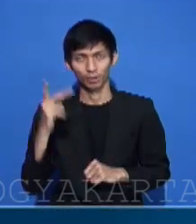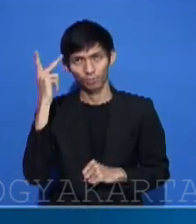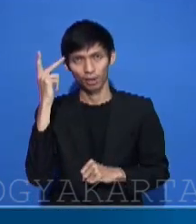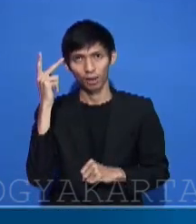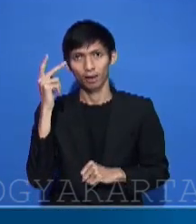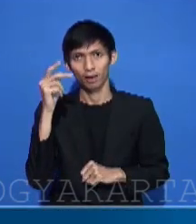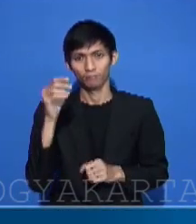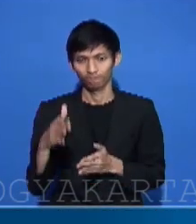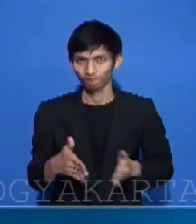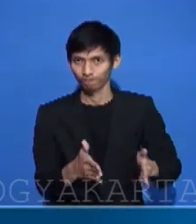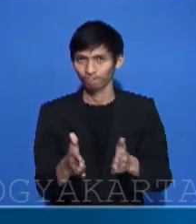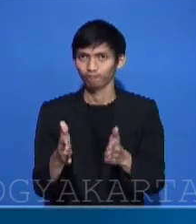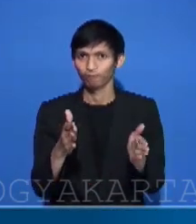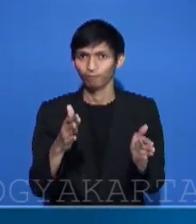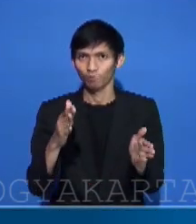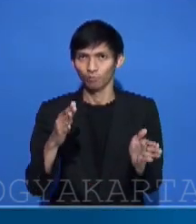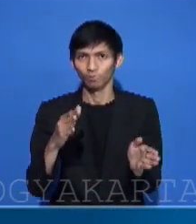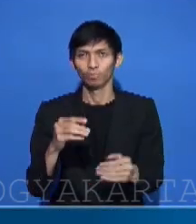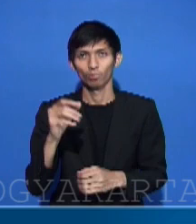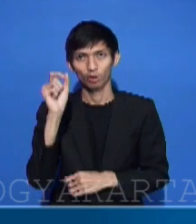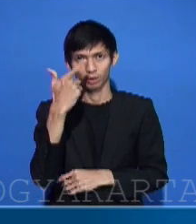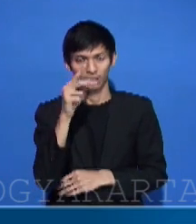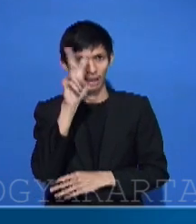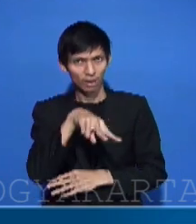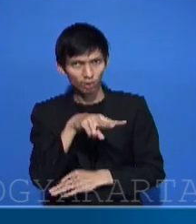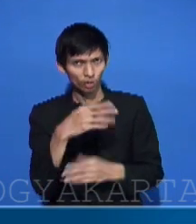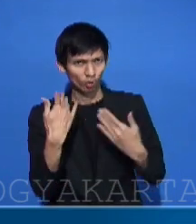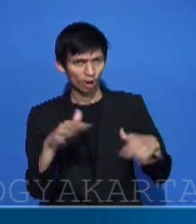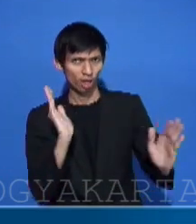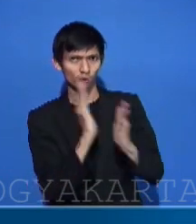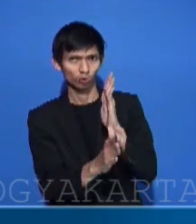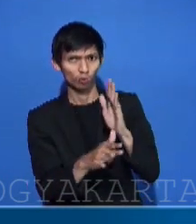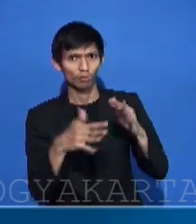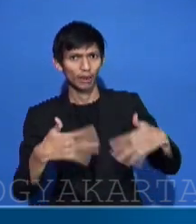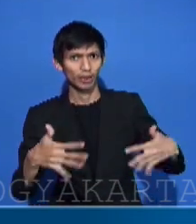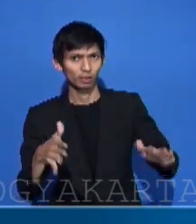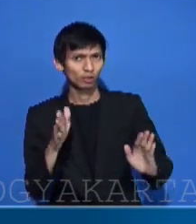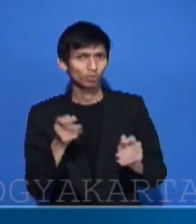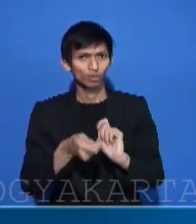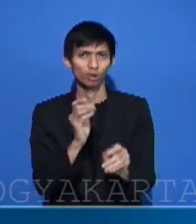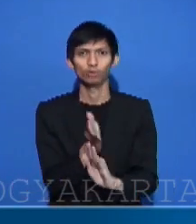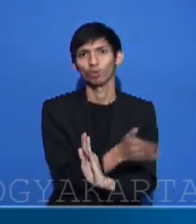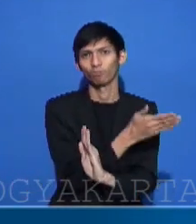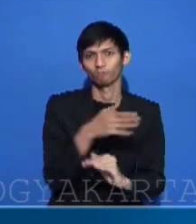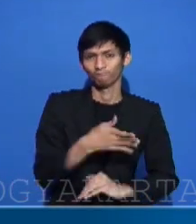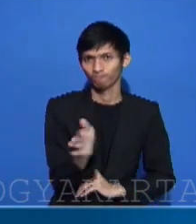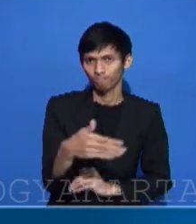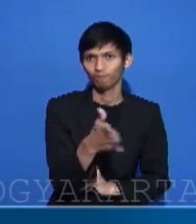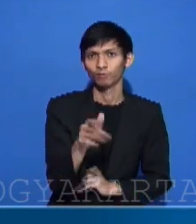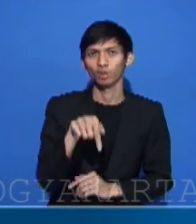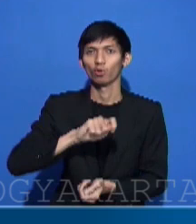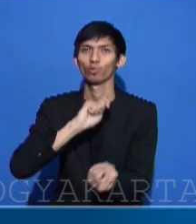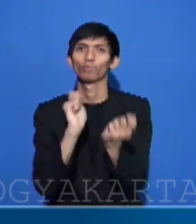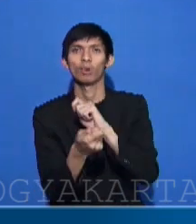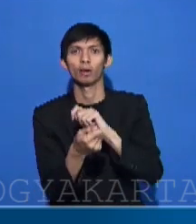ujian praktek bagi pemohon Surat Izin Mengemudi sepeda motor dari yang sebelumnya zigzag menjadi rute yang berbentuk Letters